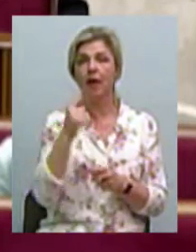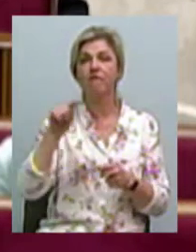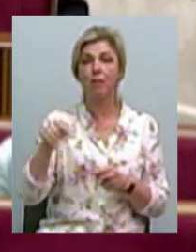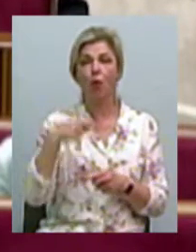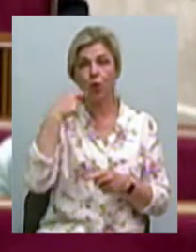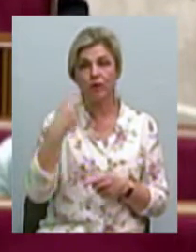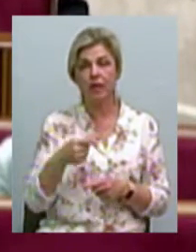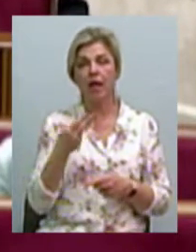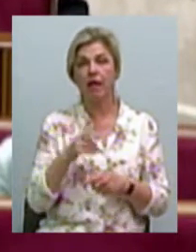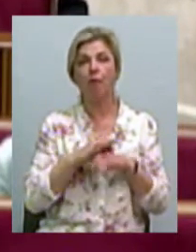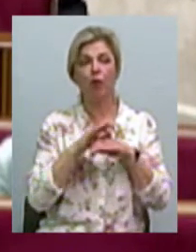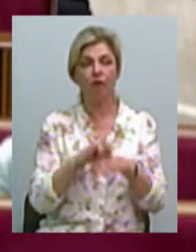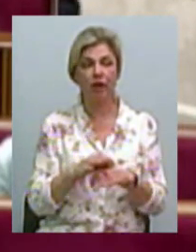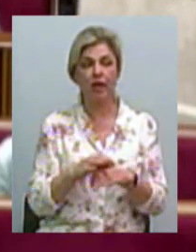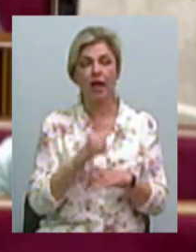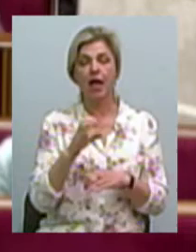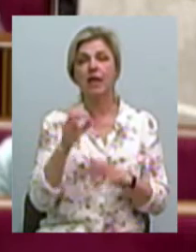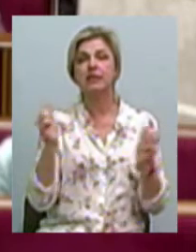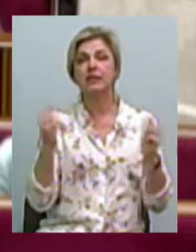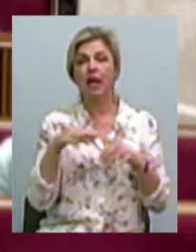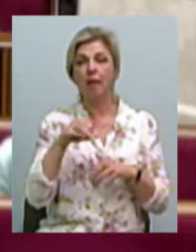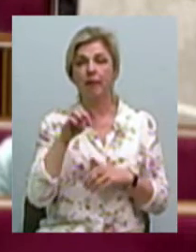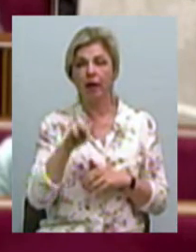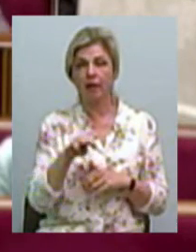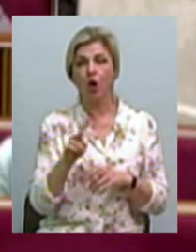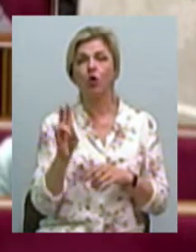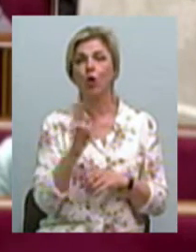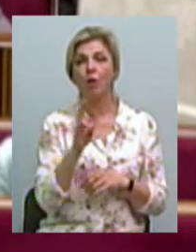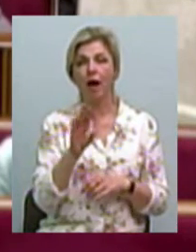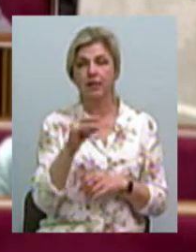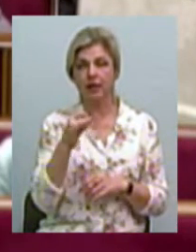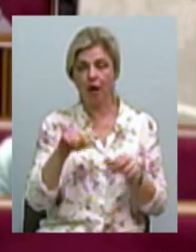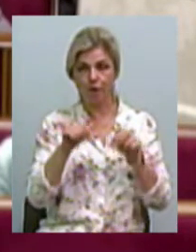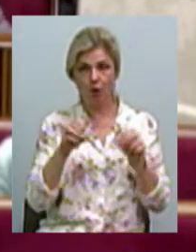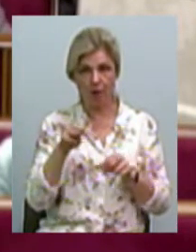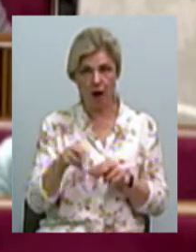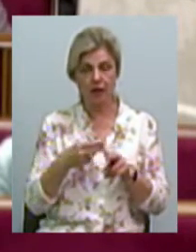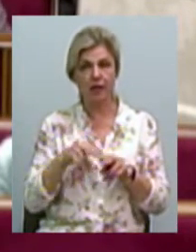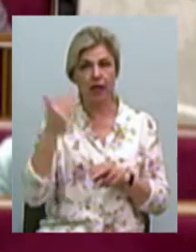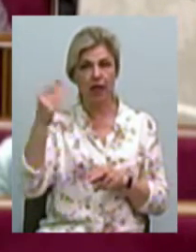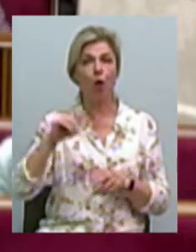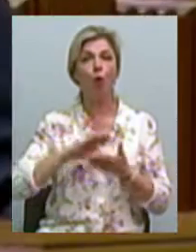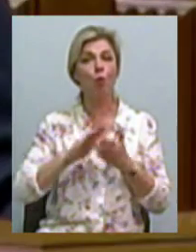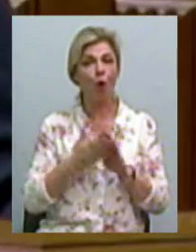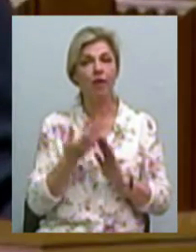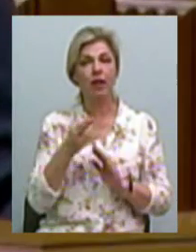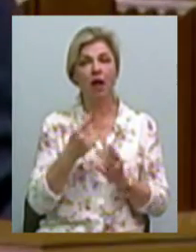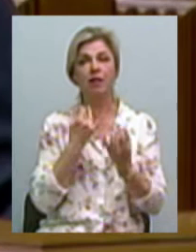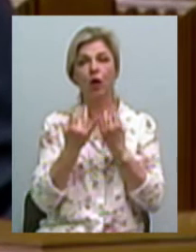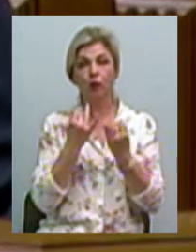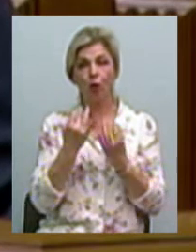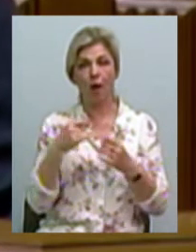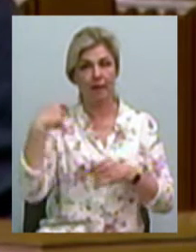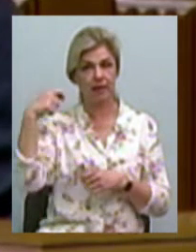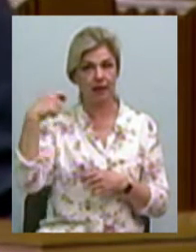проведення саміту в нормандському форматі. Це їхня передумова для діалогу президентів,